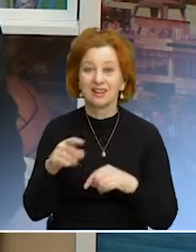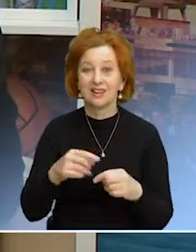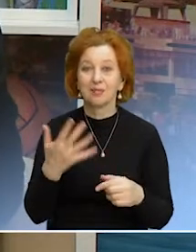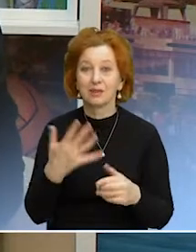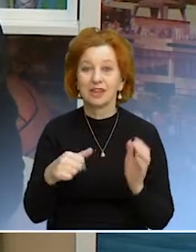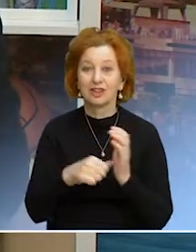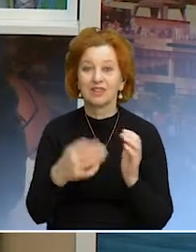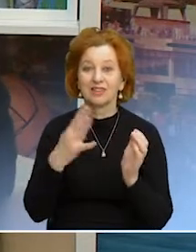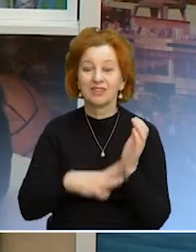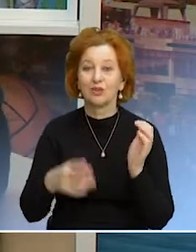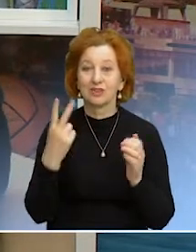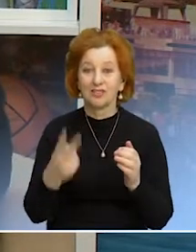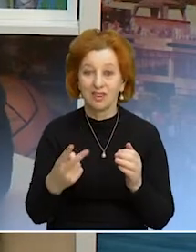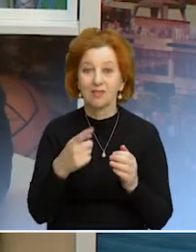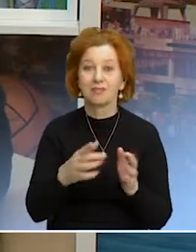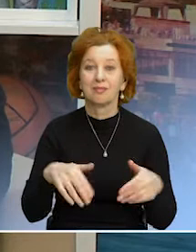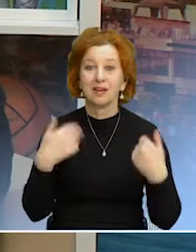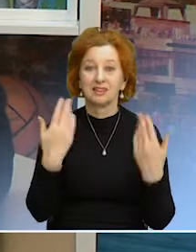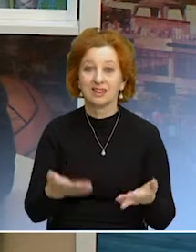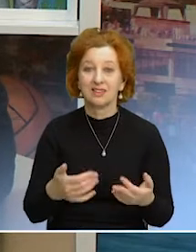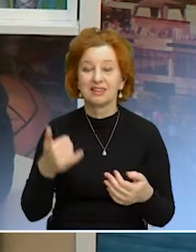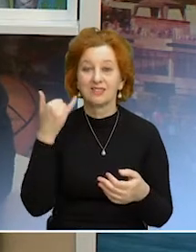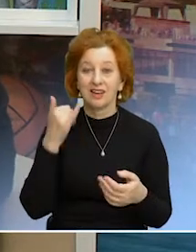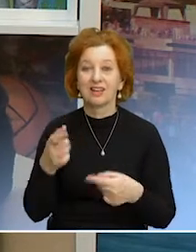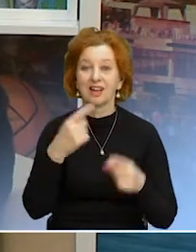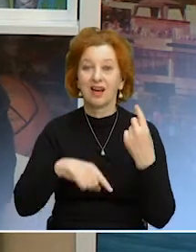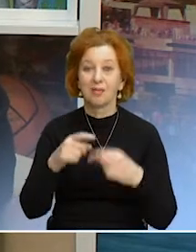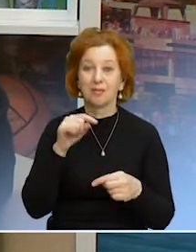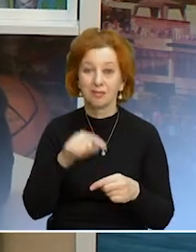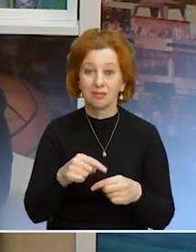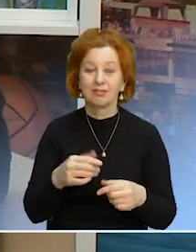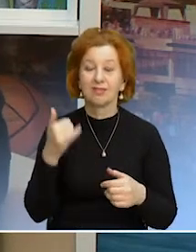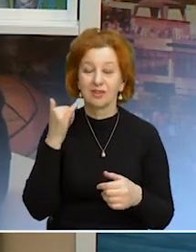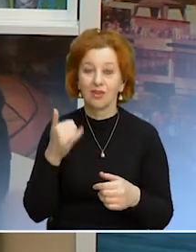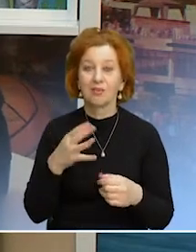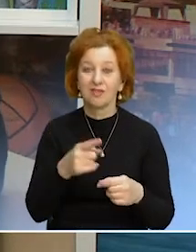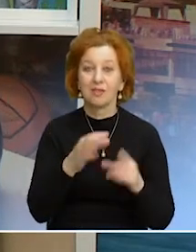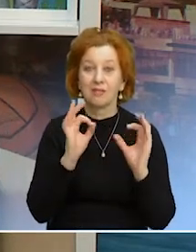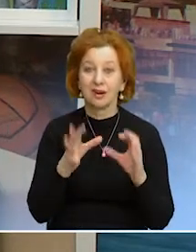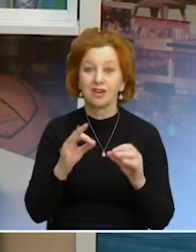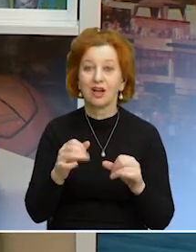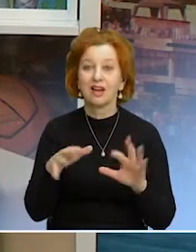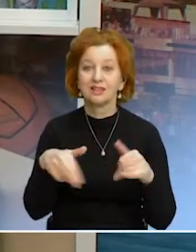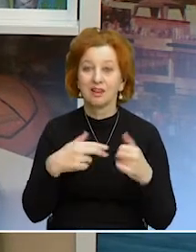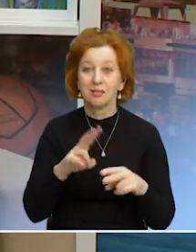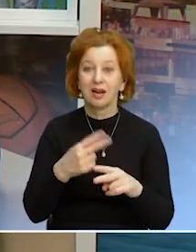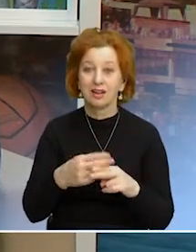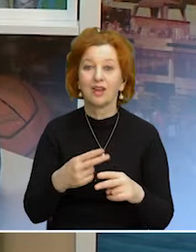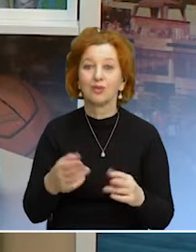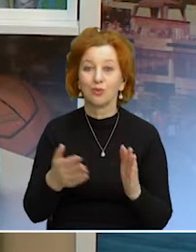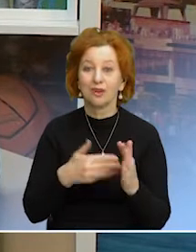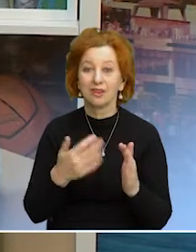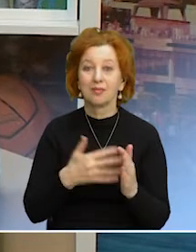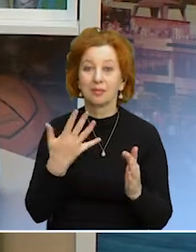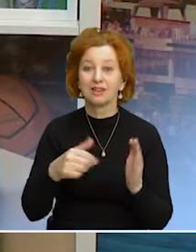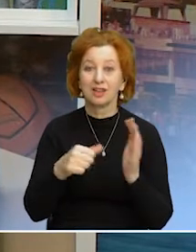на 56-92. Елена, мы вас поздравляем. Звоните обратно по номеру 201-79-00, мы вам расскажем, как забрать эту книгу. Еще раз,